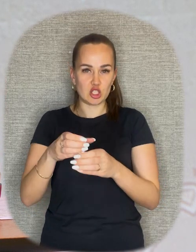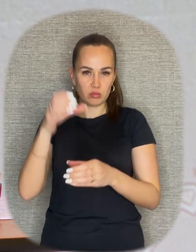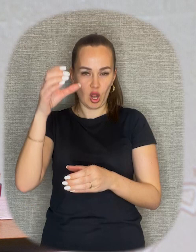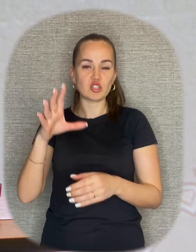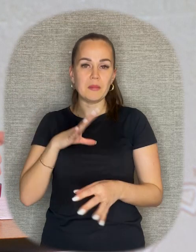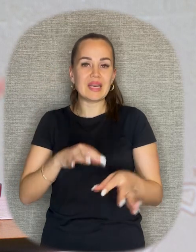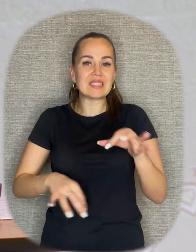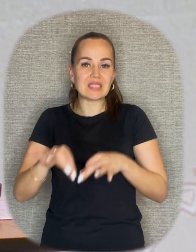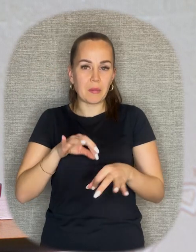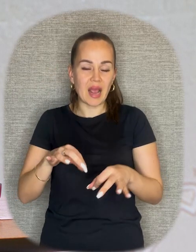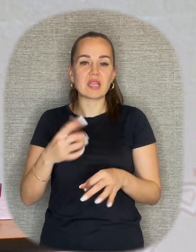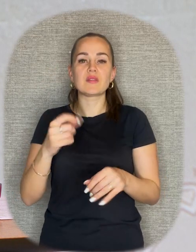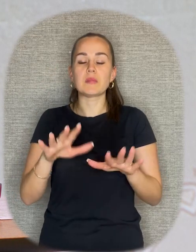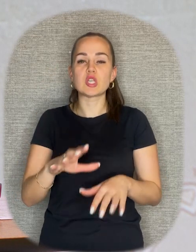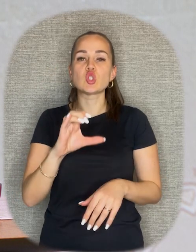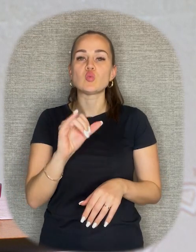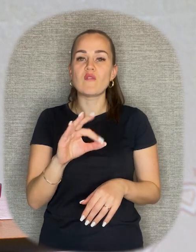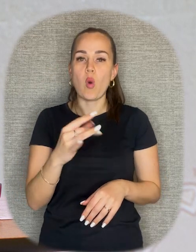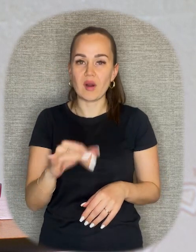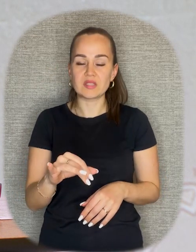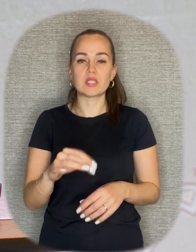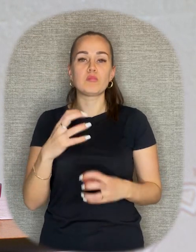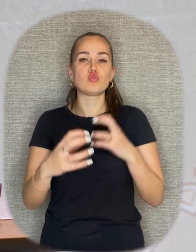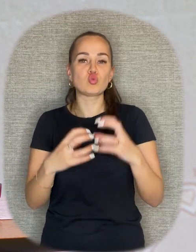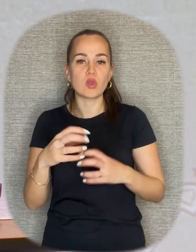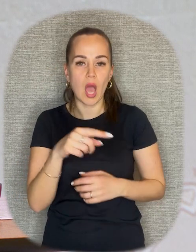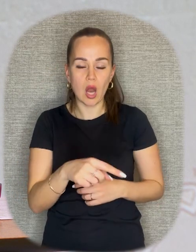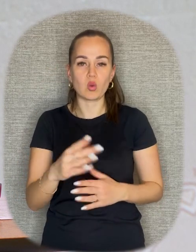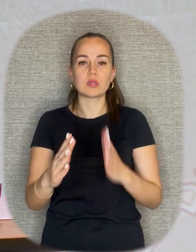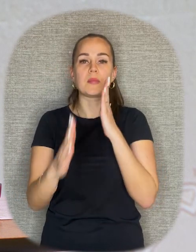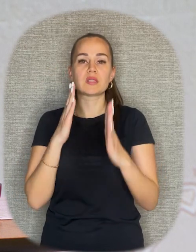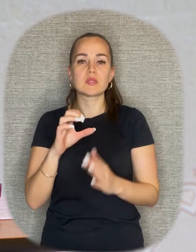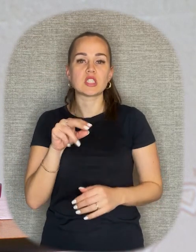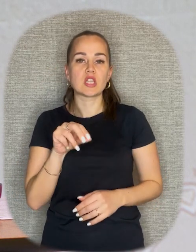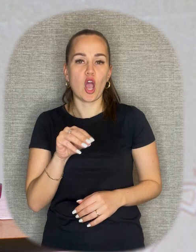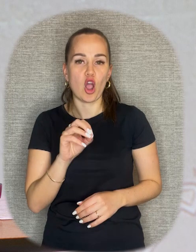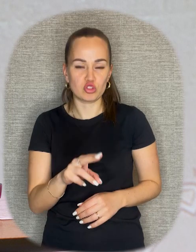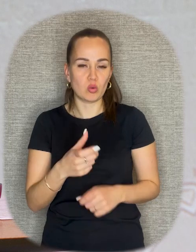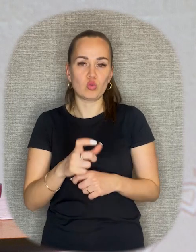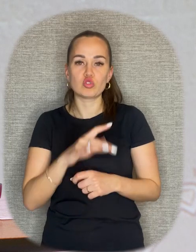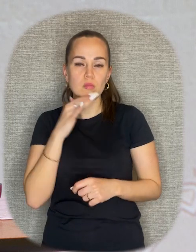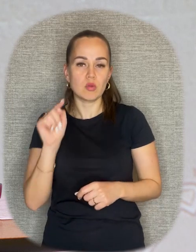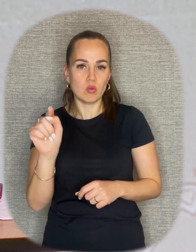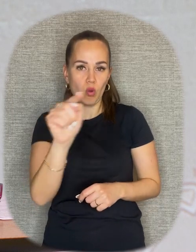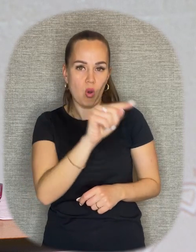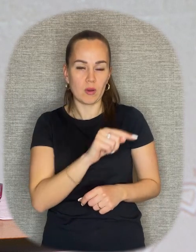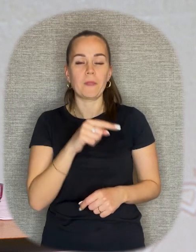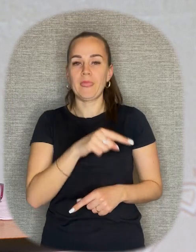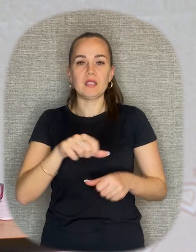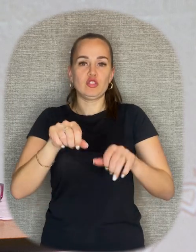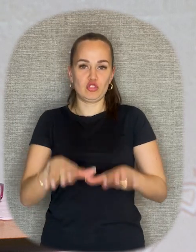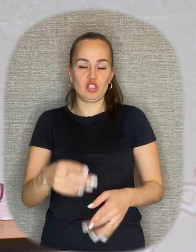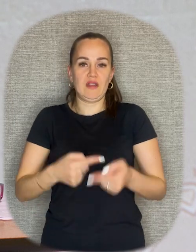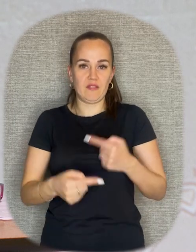Московском проспекте на самом деле такие издания с башнями были запроектированы на Суворовском на международном на Проспекте